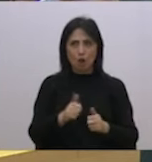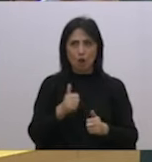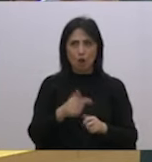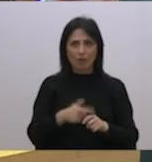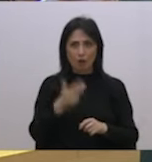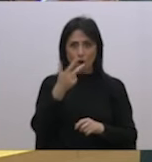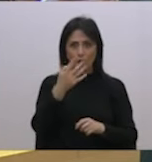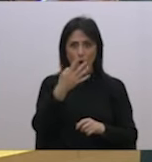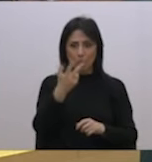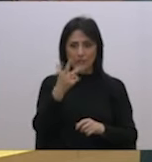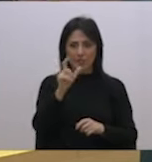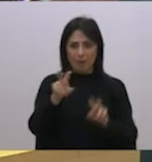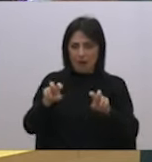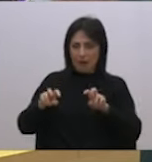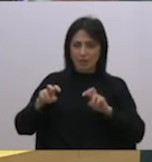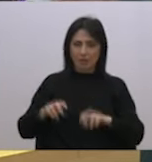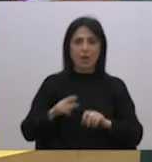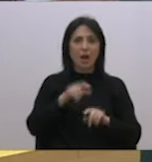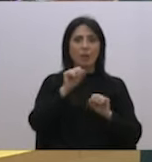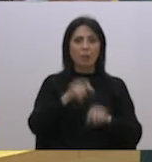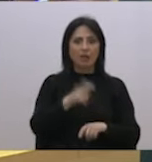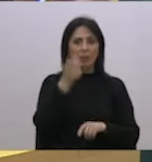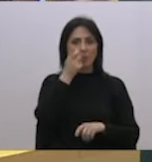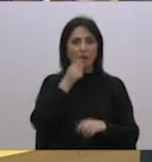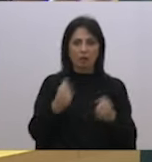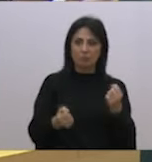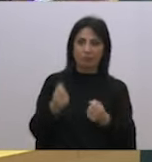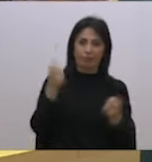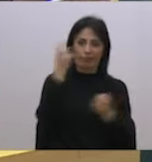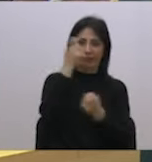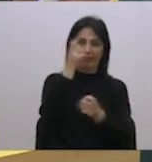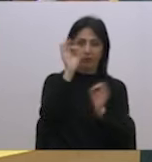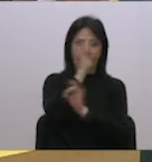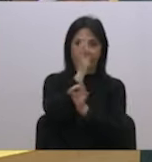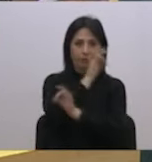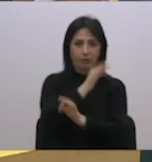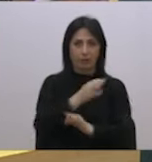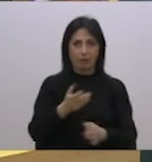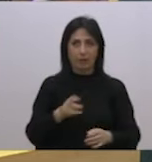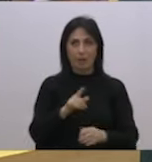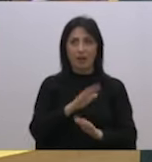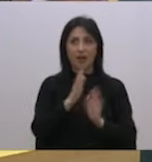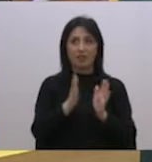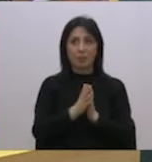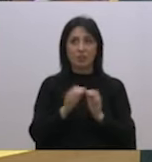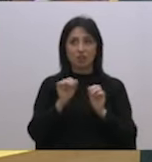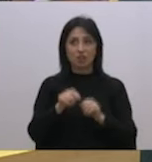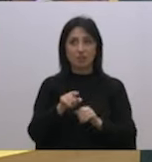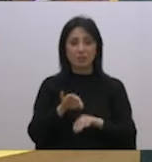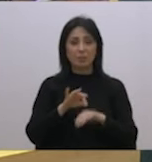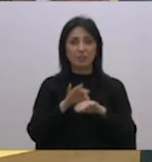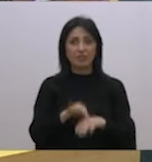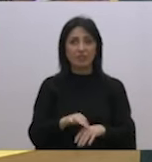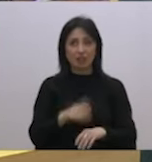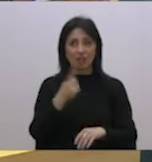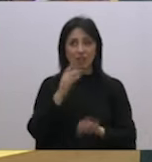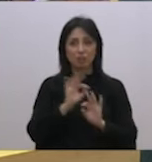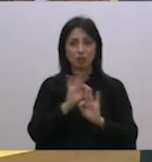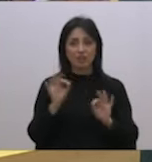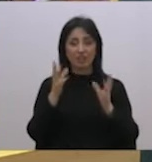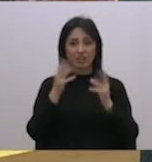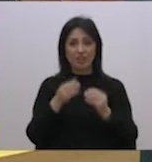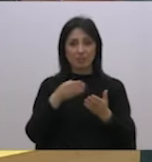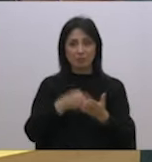ți uzi și gini. Ai așa iese. Da, am mișuebam, cum la ferma. Și el va i cam de bigu cu anul, se ertim și eu